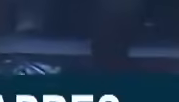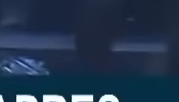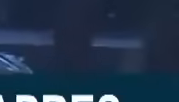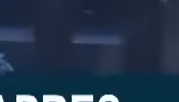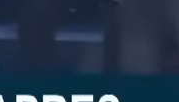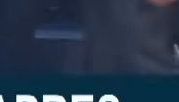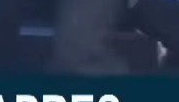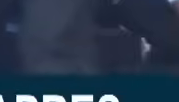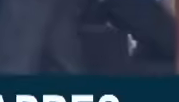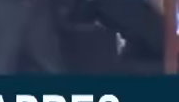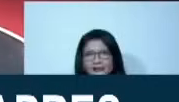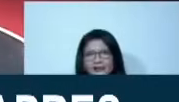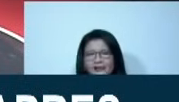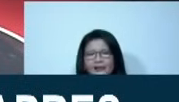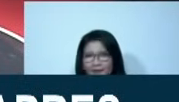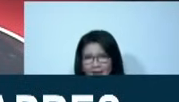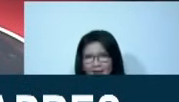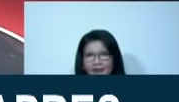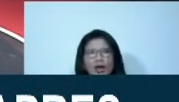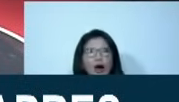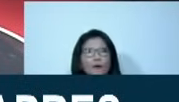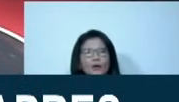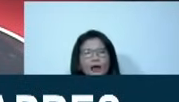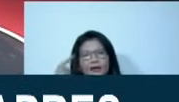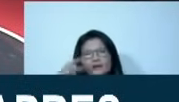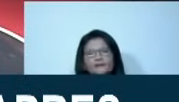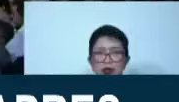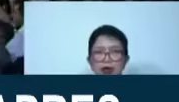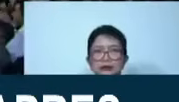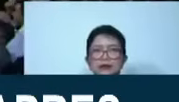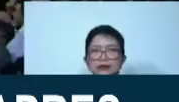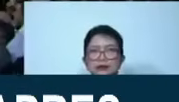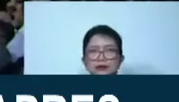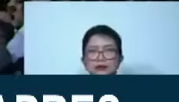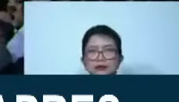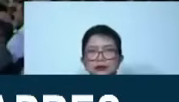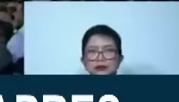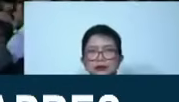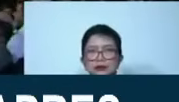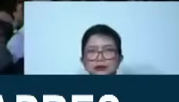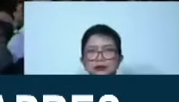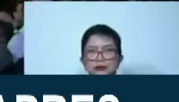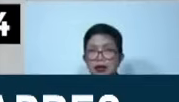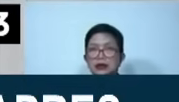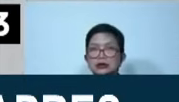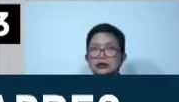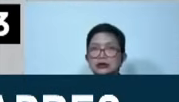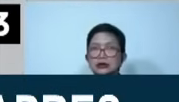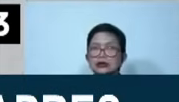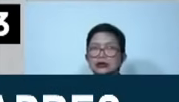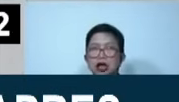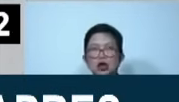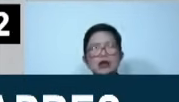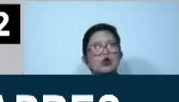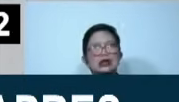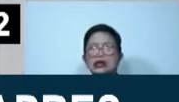Subianto capres nomor urut du dan Anis Baswedan capres nomor urut S kalau demokrasi kita